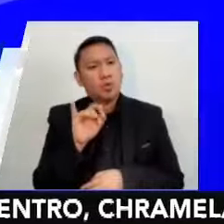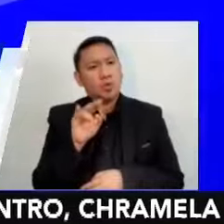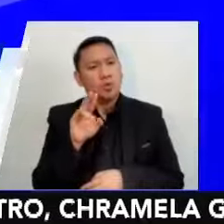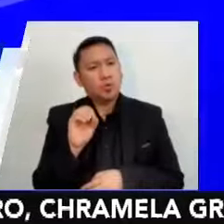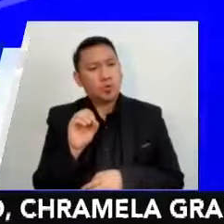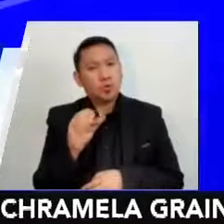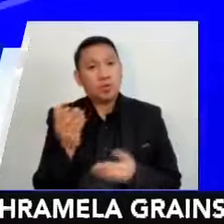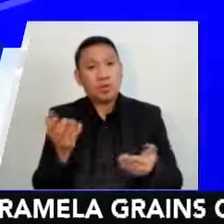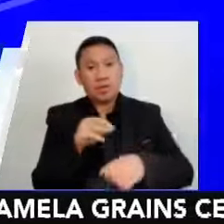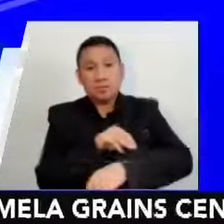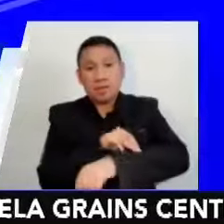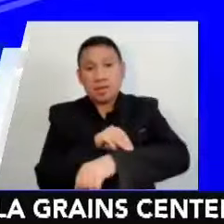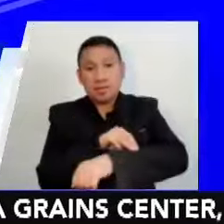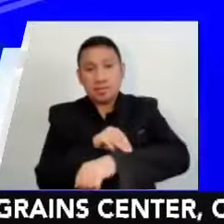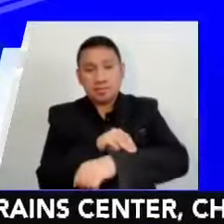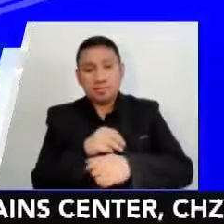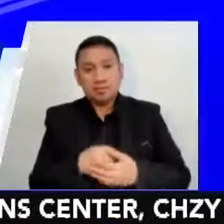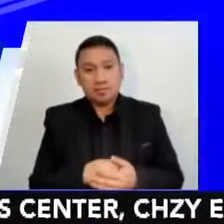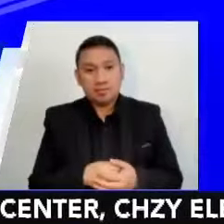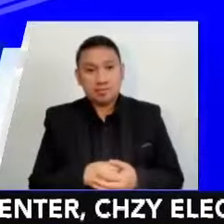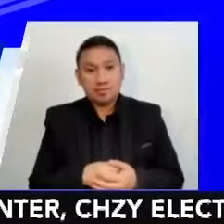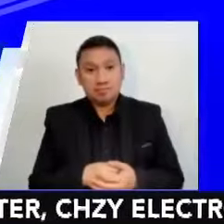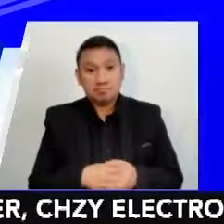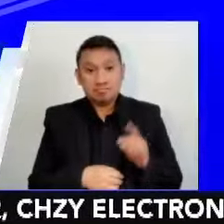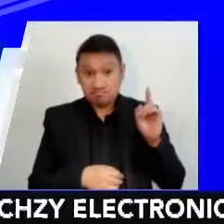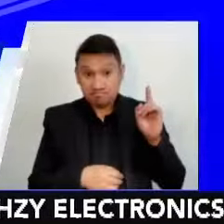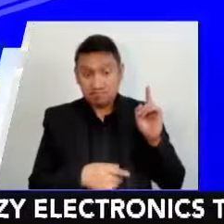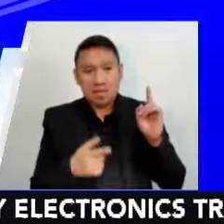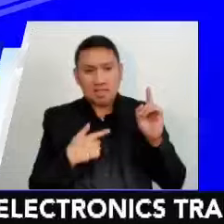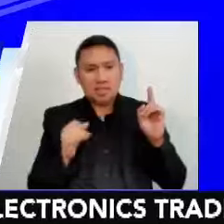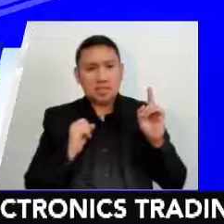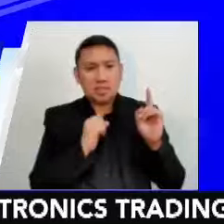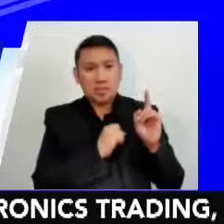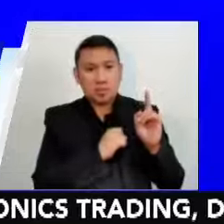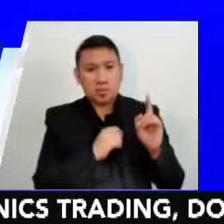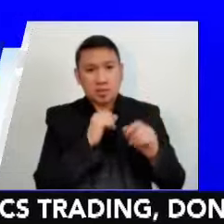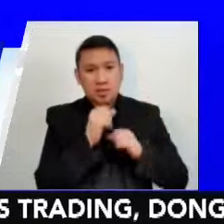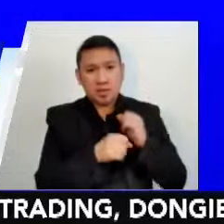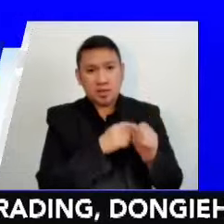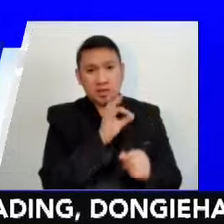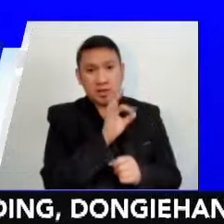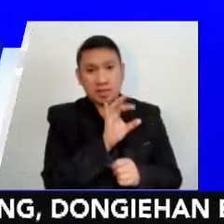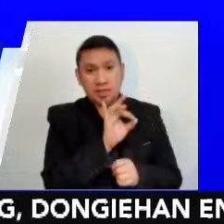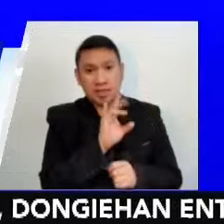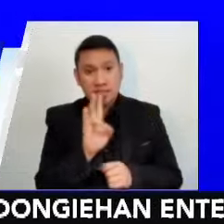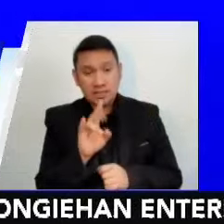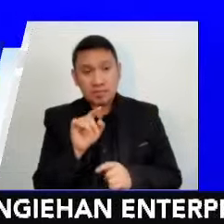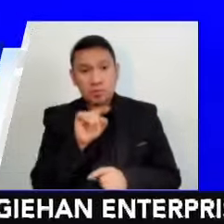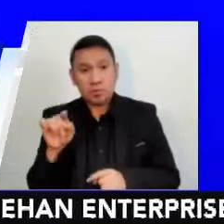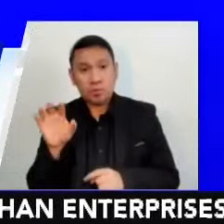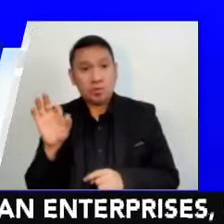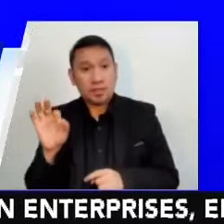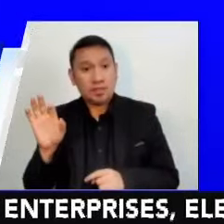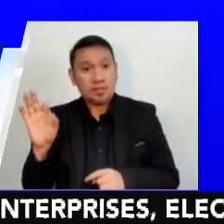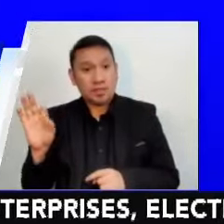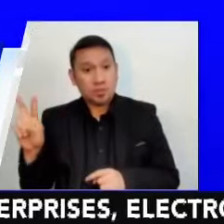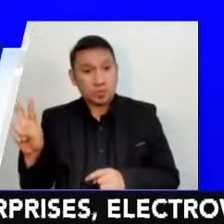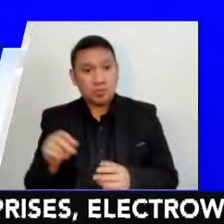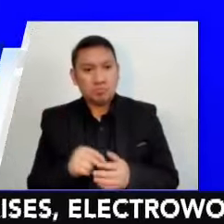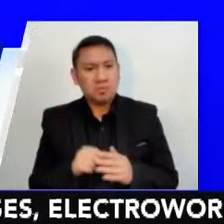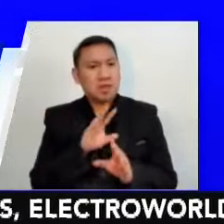City. Nagsilbing senador si Sagisag mula 1987 hanggang 1992. Kabilang siya sa